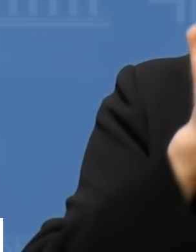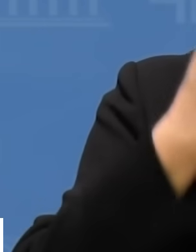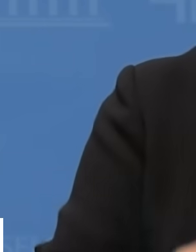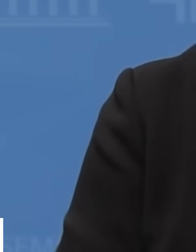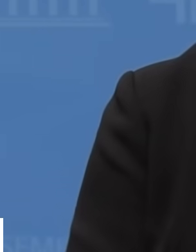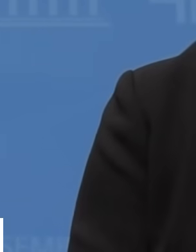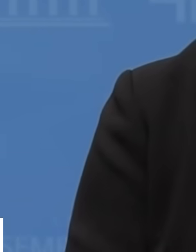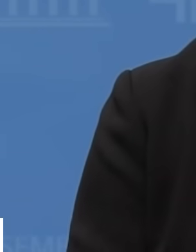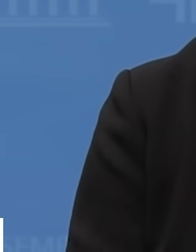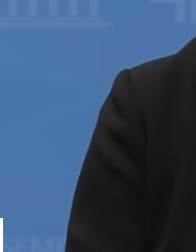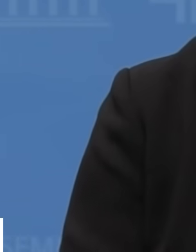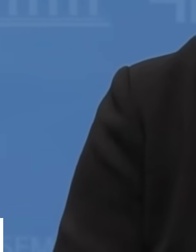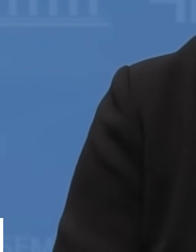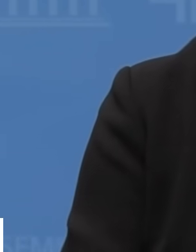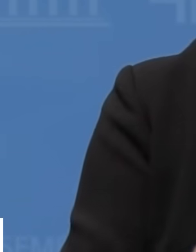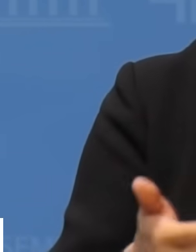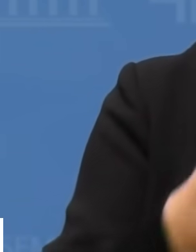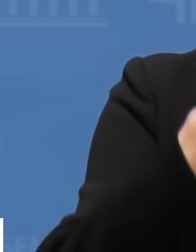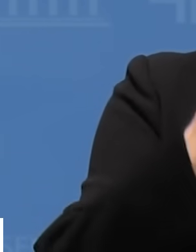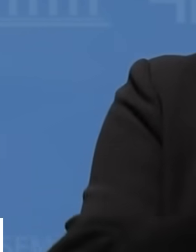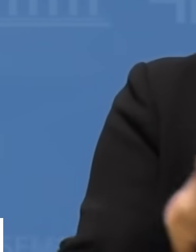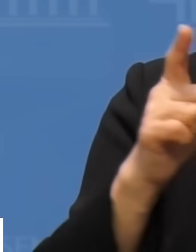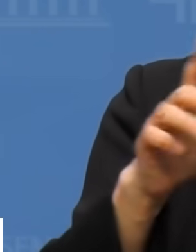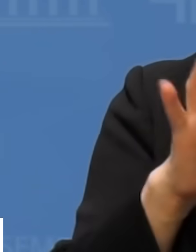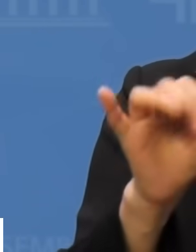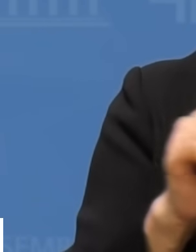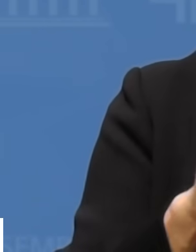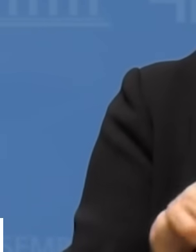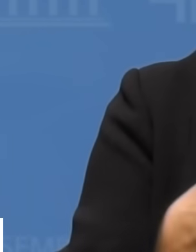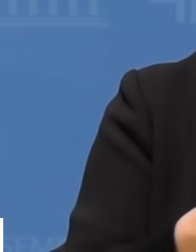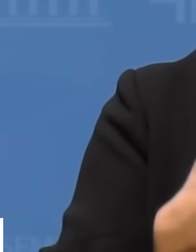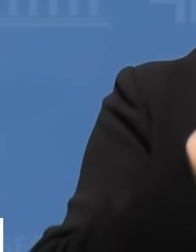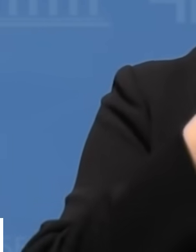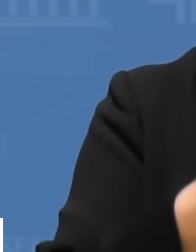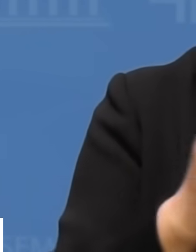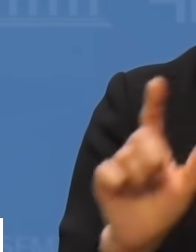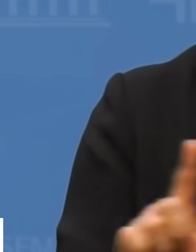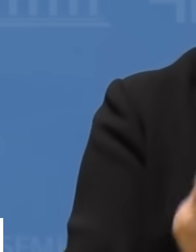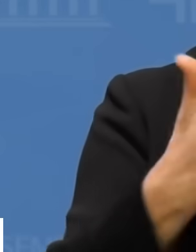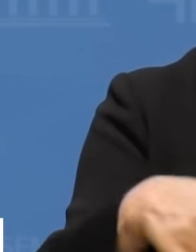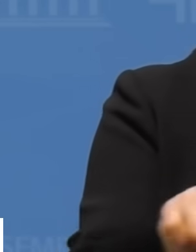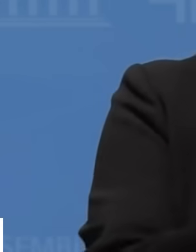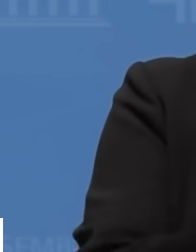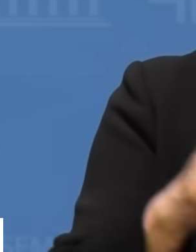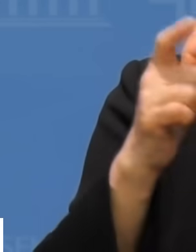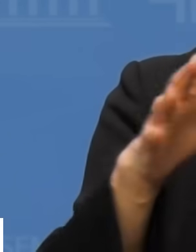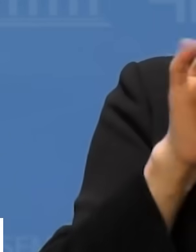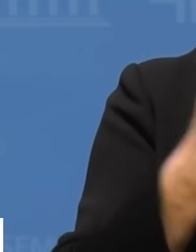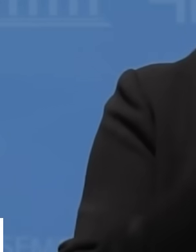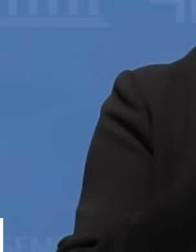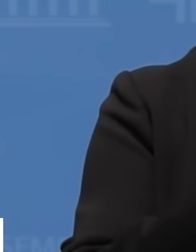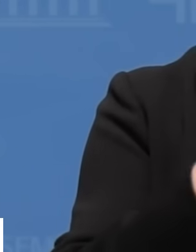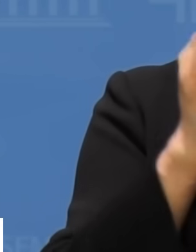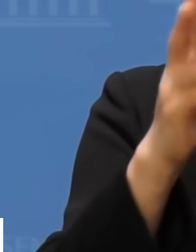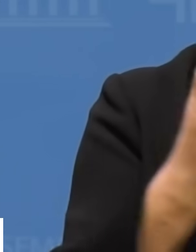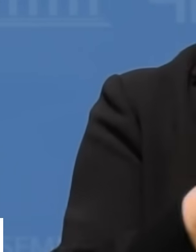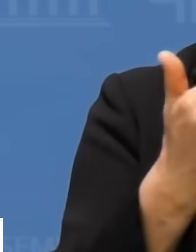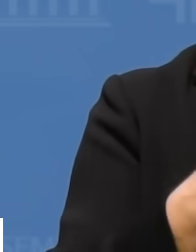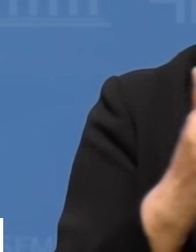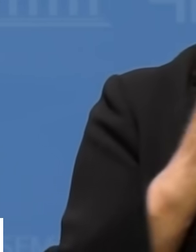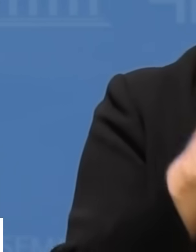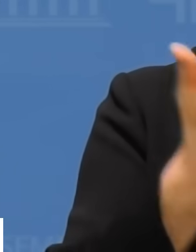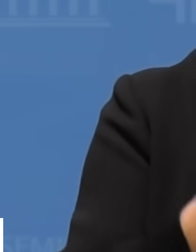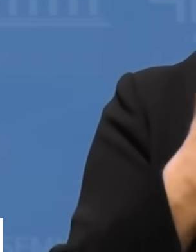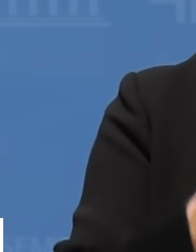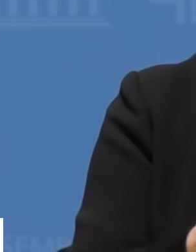어렵습니다. 이에 강북구에 사는 주민들이 행복하게 살 수 있는 주민 맞춤형 주거 정비